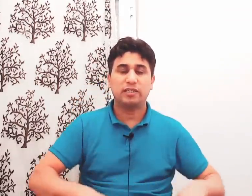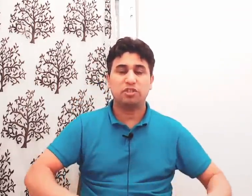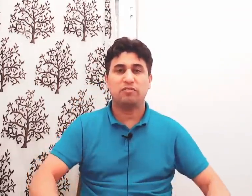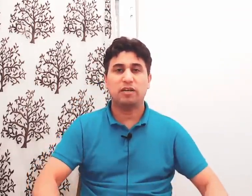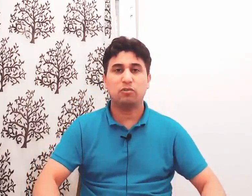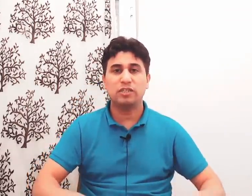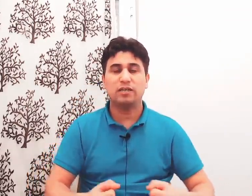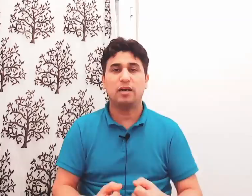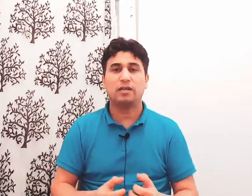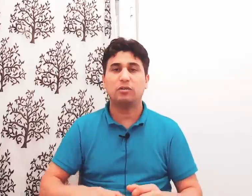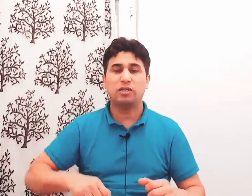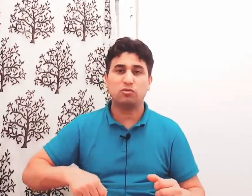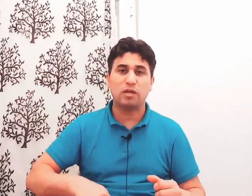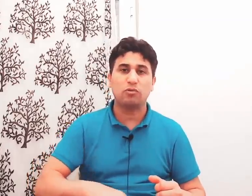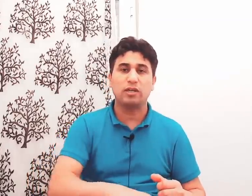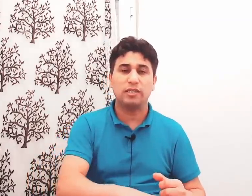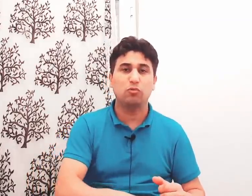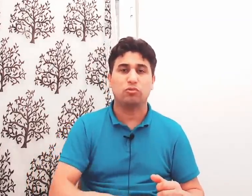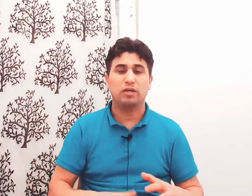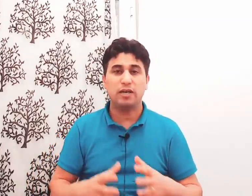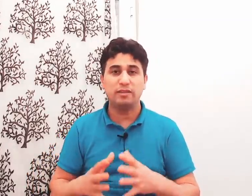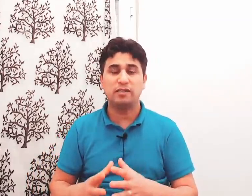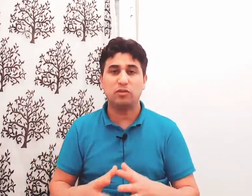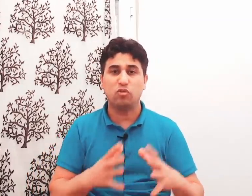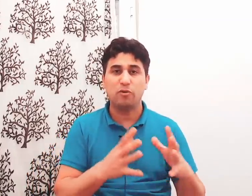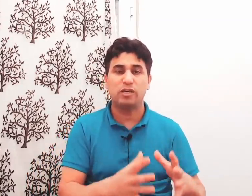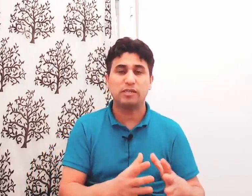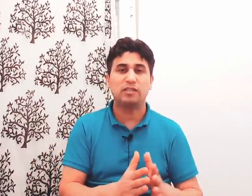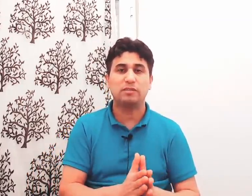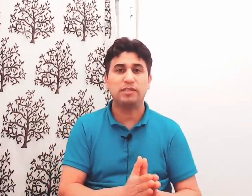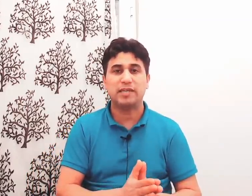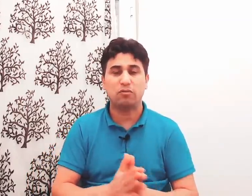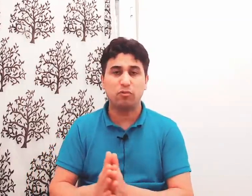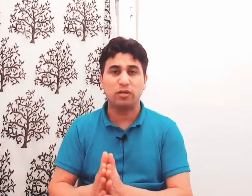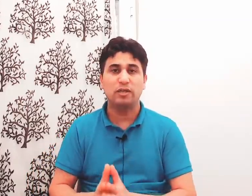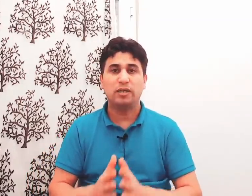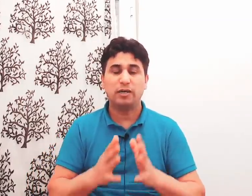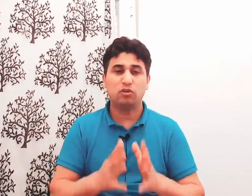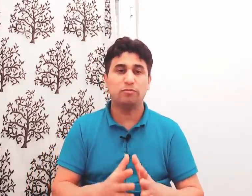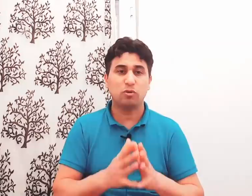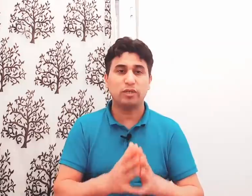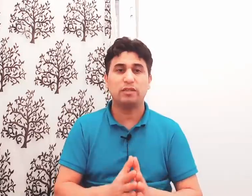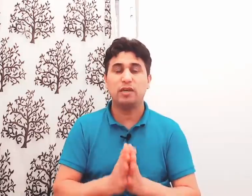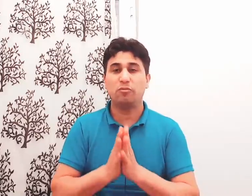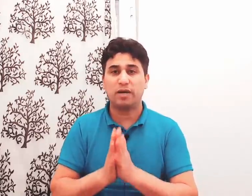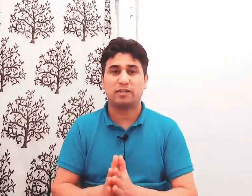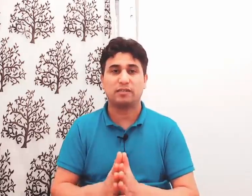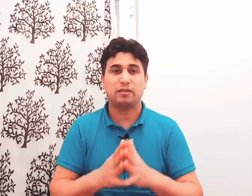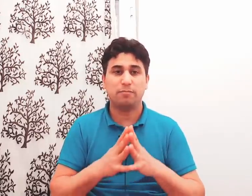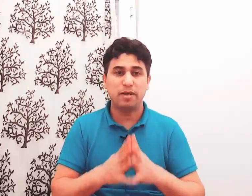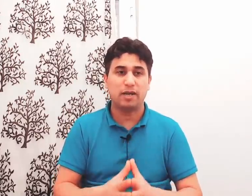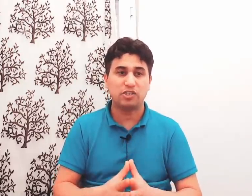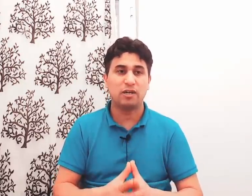يعني كيتمشى في الكروسه الى اخره وخاصه ضروري اللي يقود، هاد الناس هادو هما الناس اللي عندهم 70 سنه والفوق عندهم توقيت ديالهم